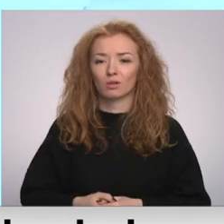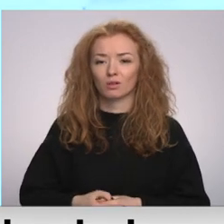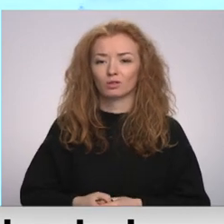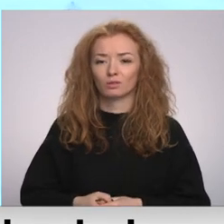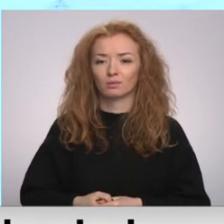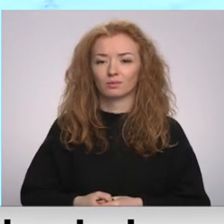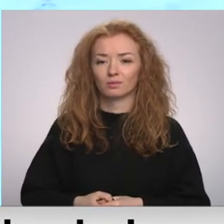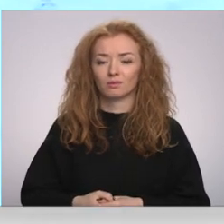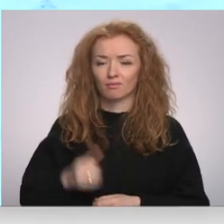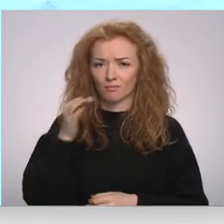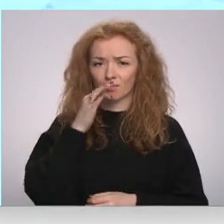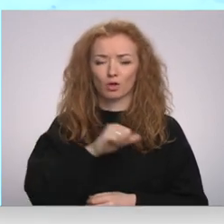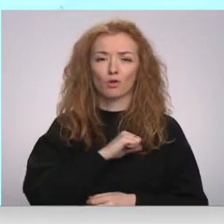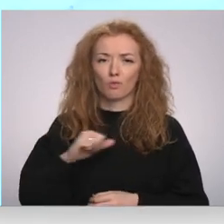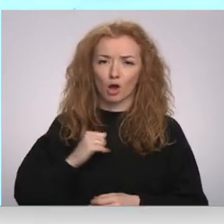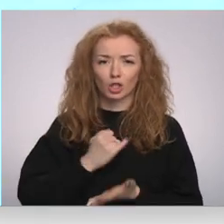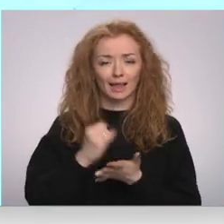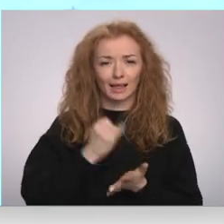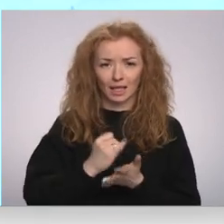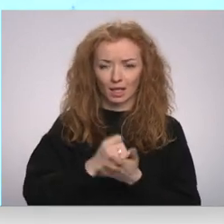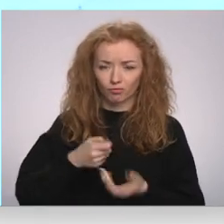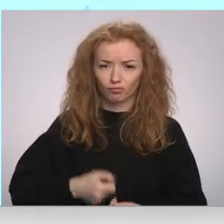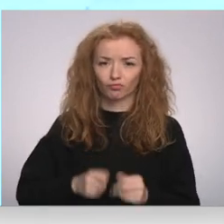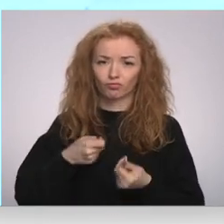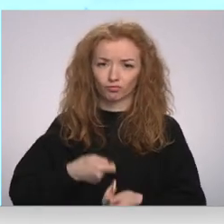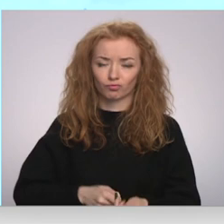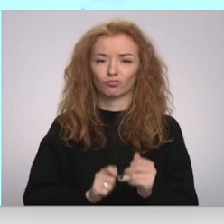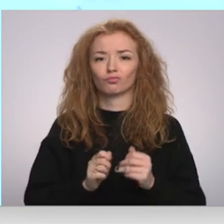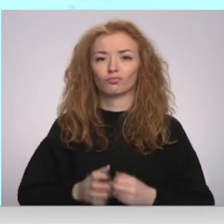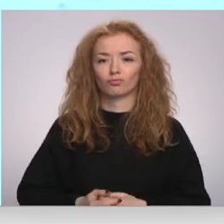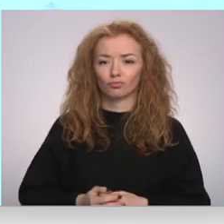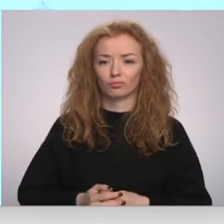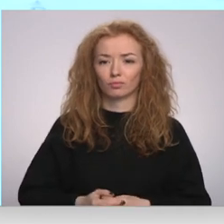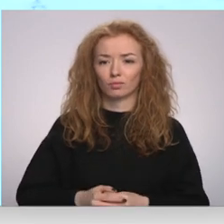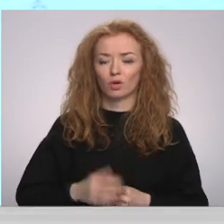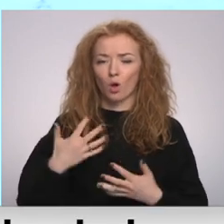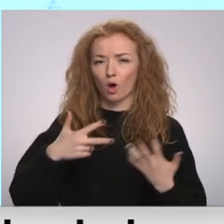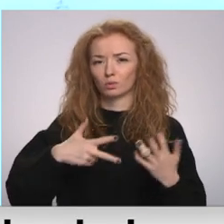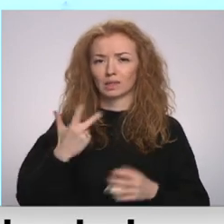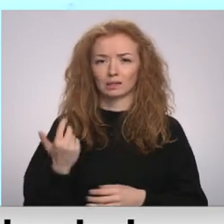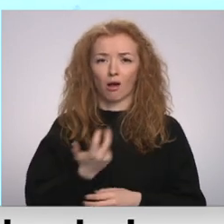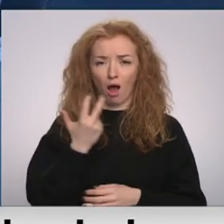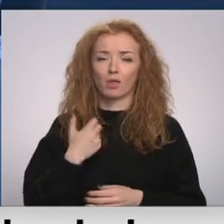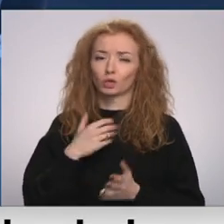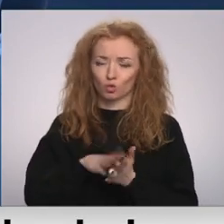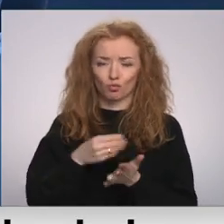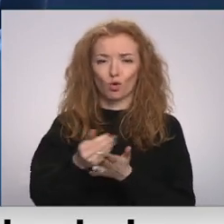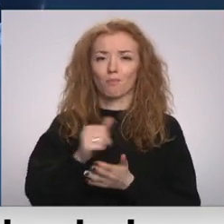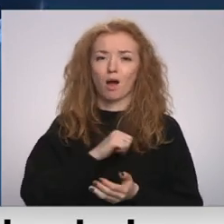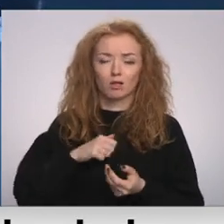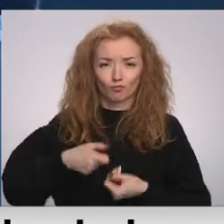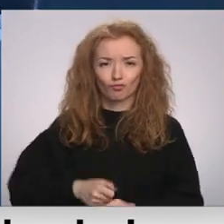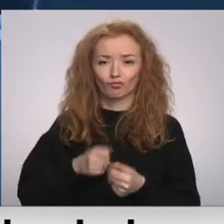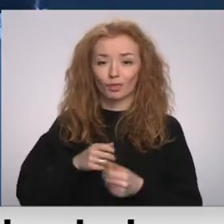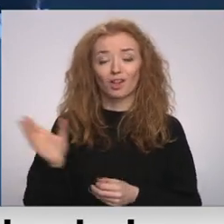tērēt? Paša tērē visu staceņas, visu vēl varu, jau 83 gadi, nu vēl visu daru pagaidām. Nu visi